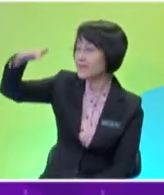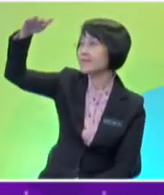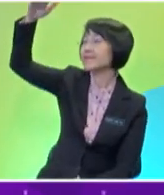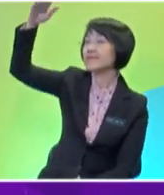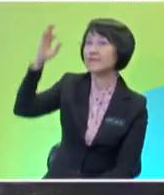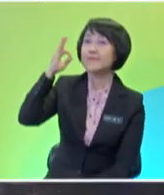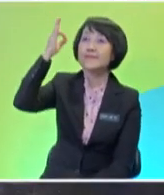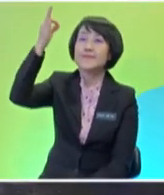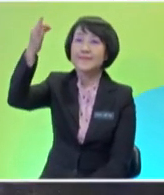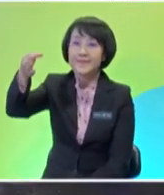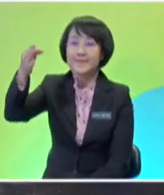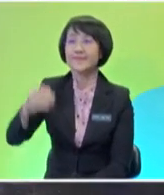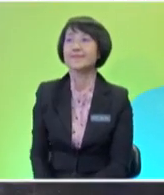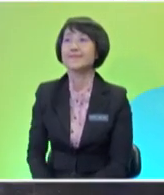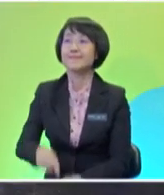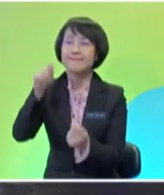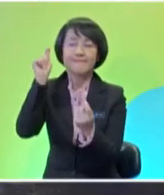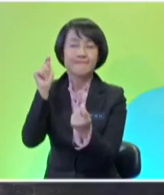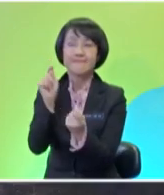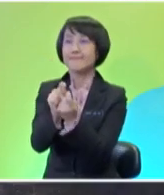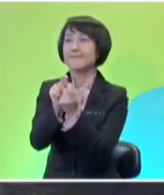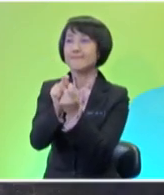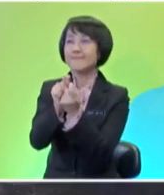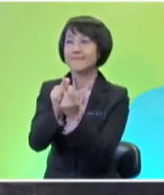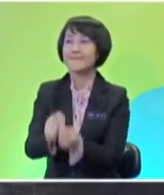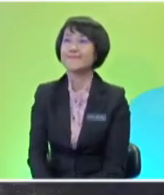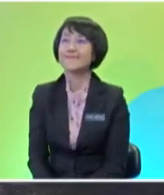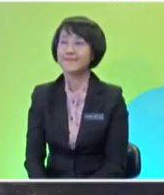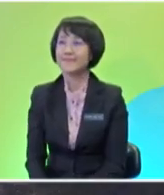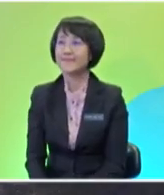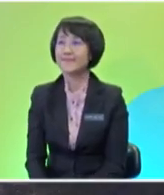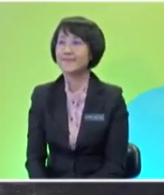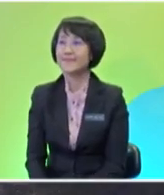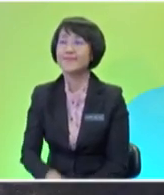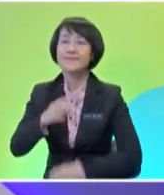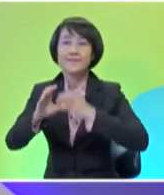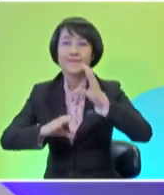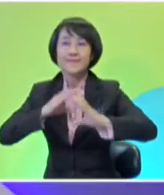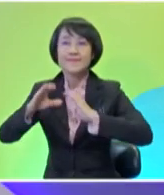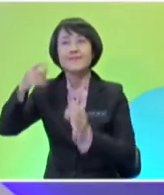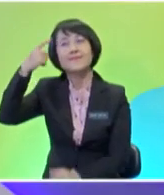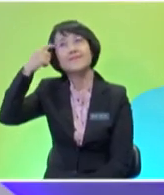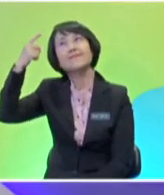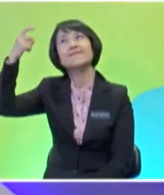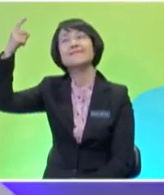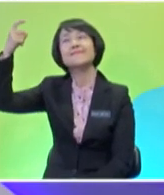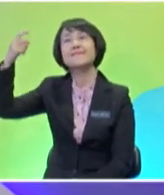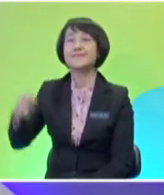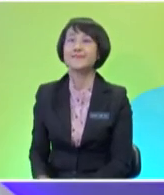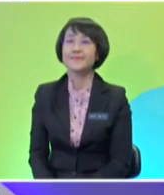Oh ya tepat sekali cita-cita cita-cita angin-angin ya